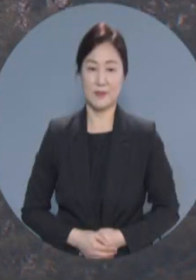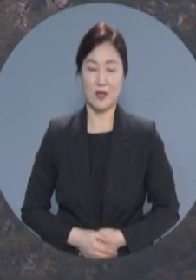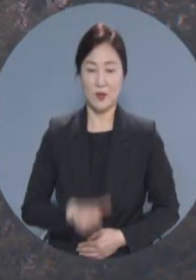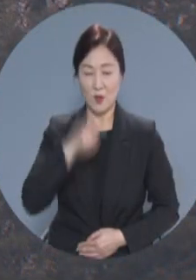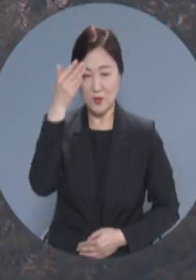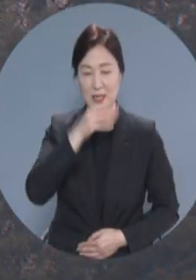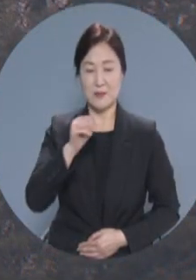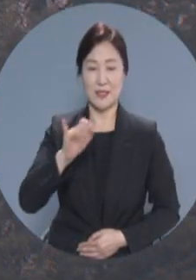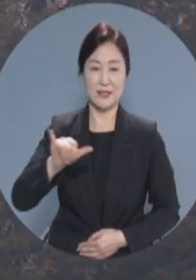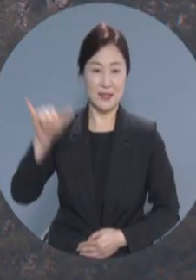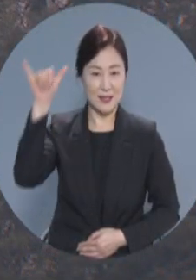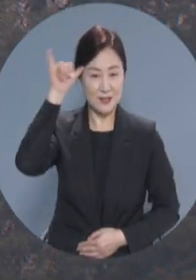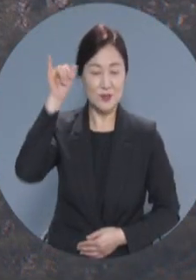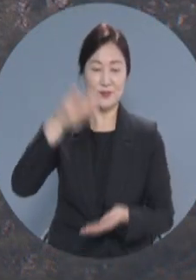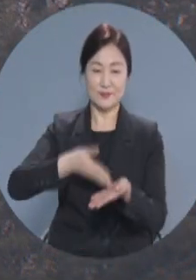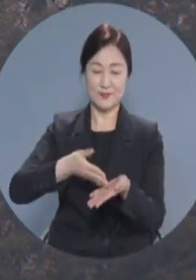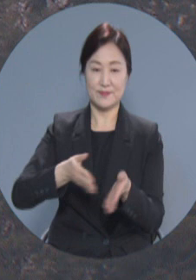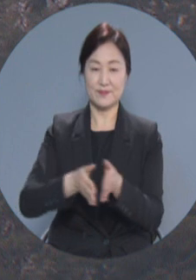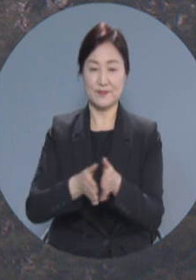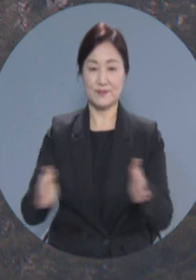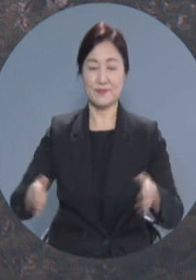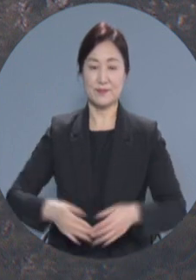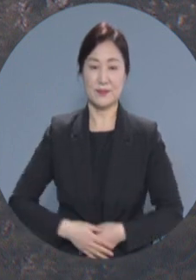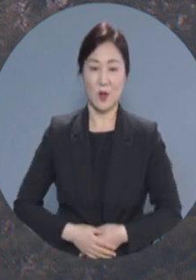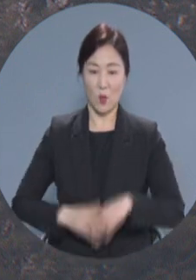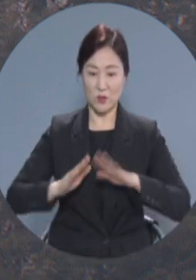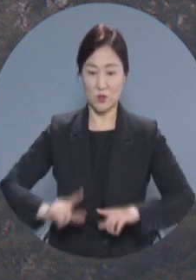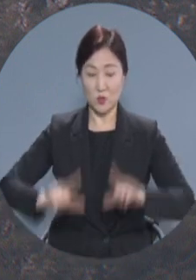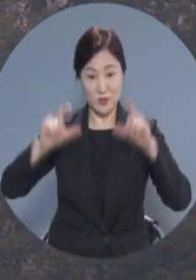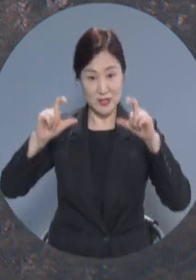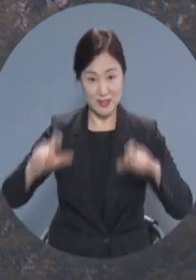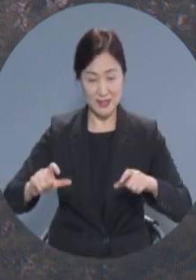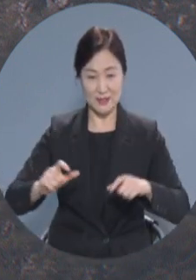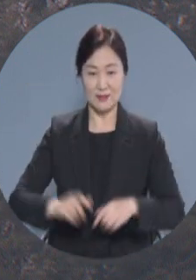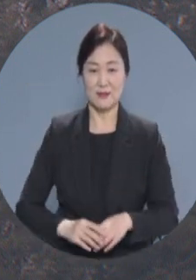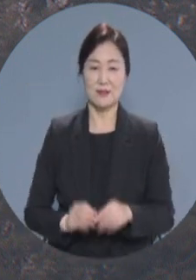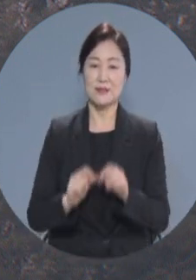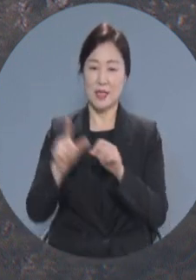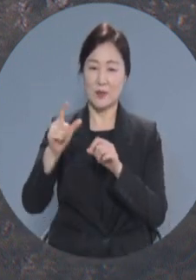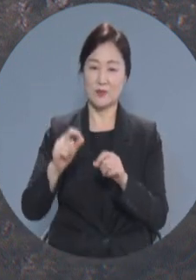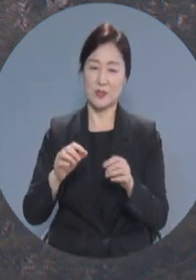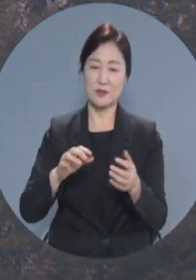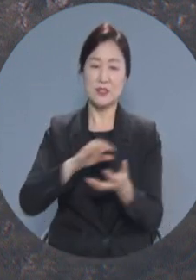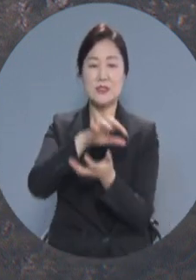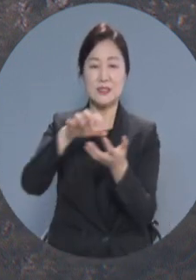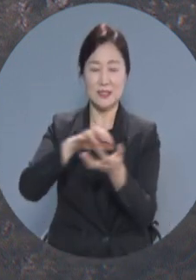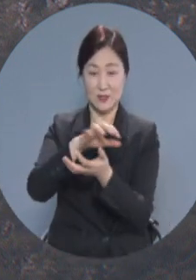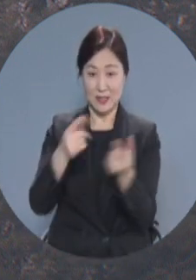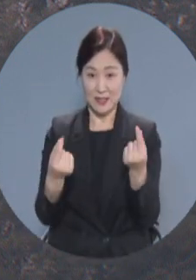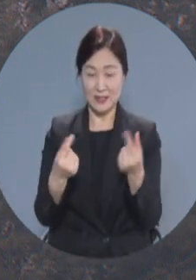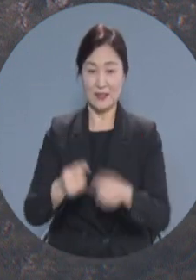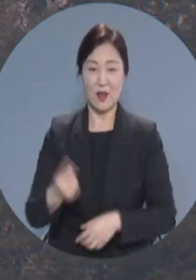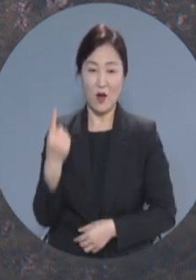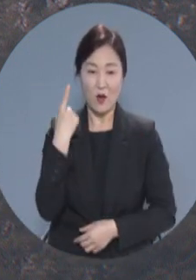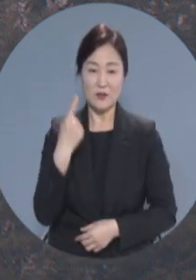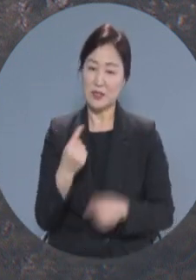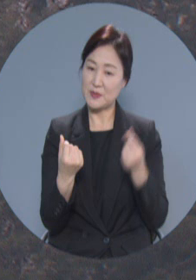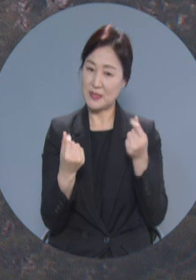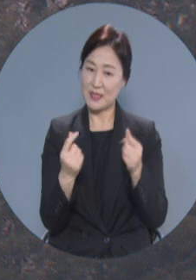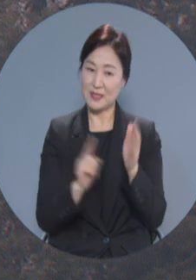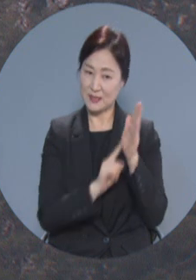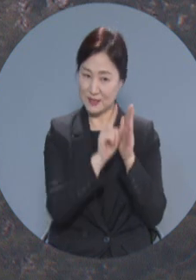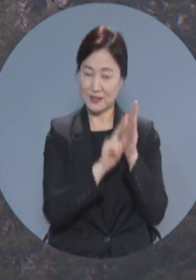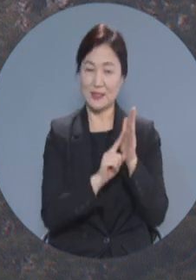여수 mbc lei 내일의 날씨 입니다 오늘 전남 동부 지역은 대체로 프리 날씨를 보였습니다 어제와 비슷한